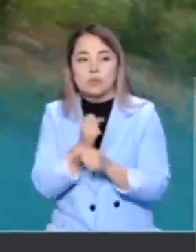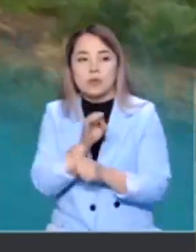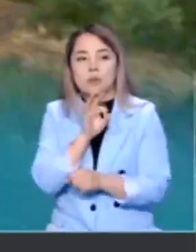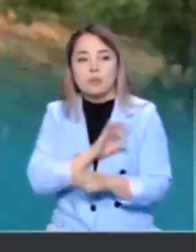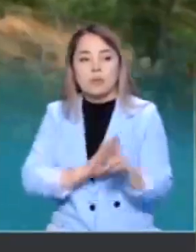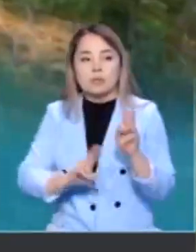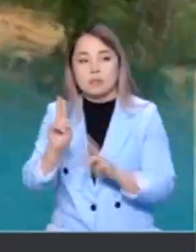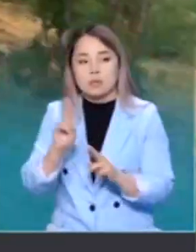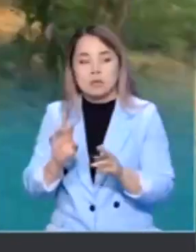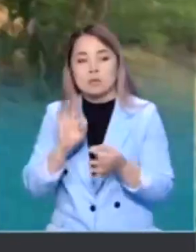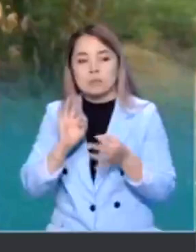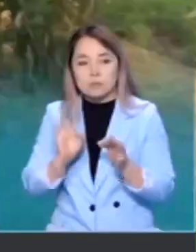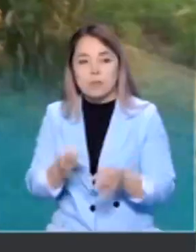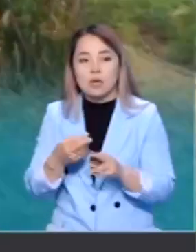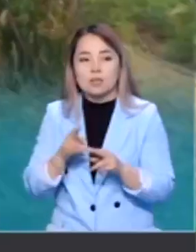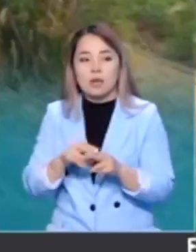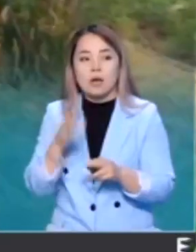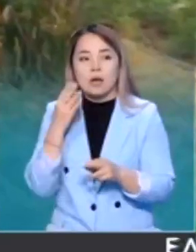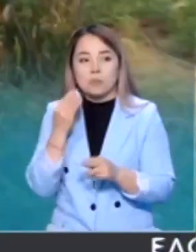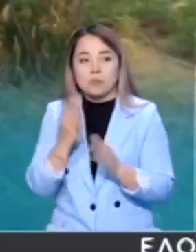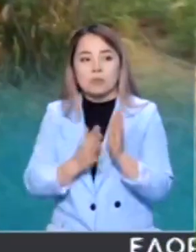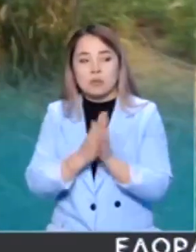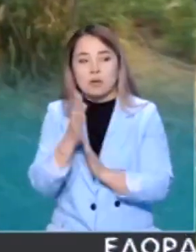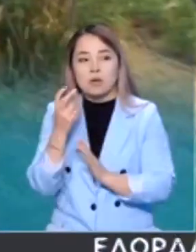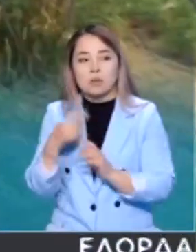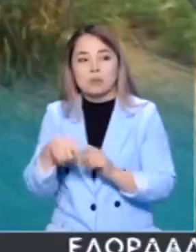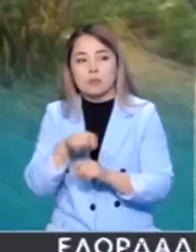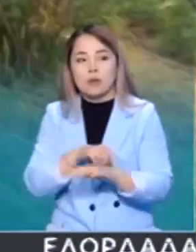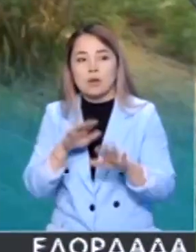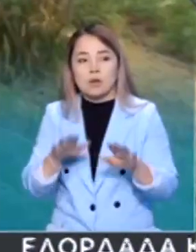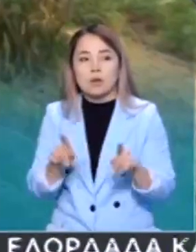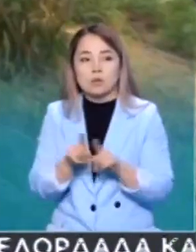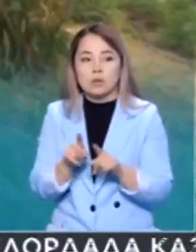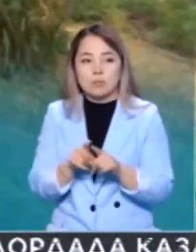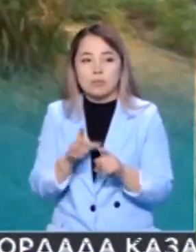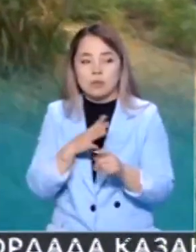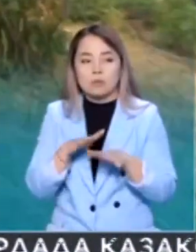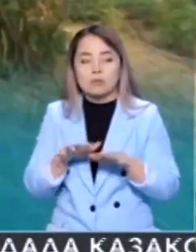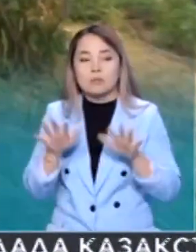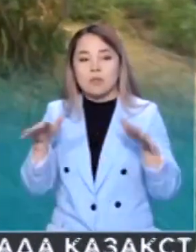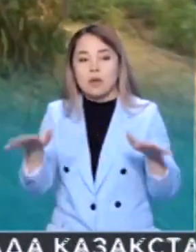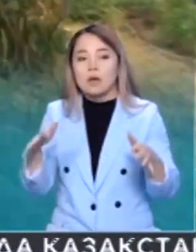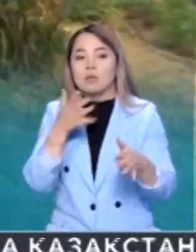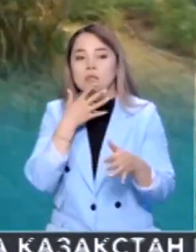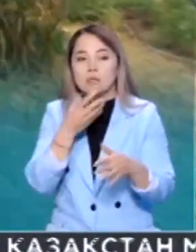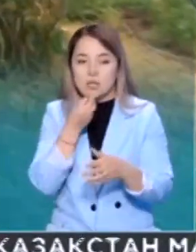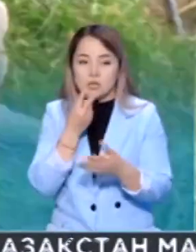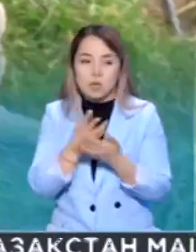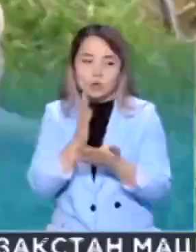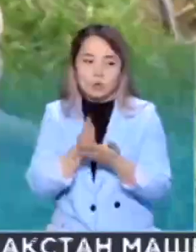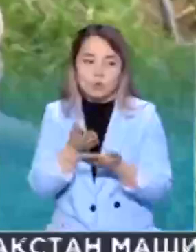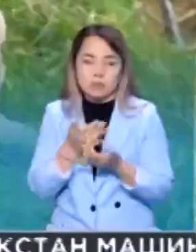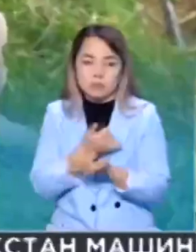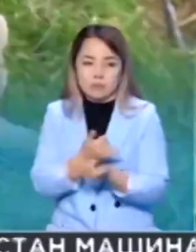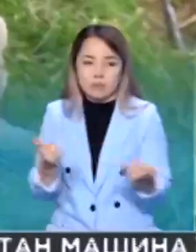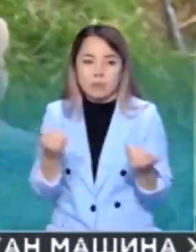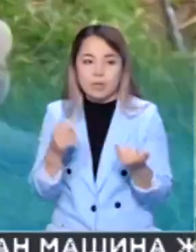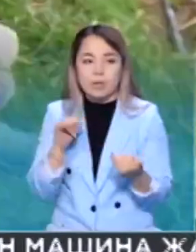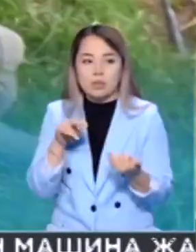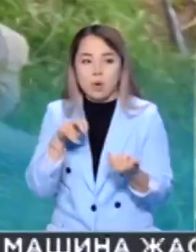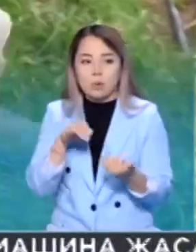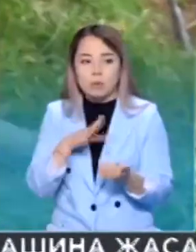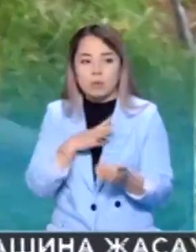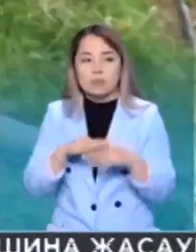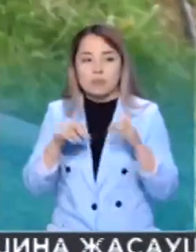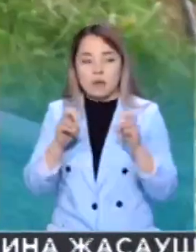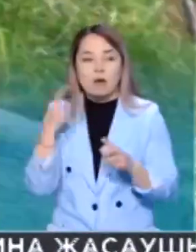тиімді тәсілдің арқасында аумағы 200-дік болатын алқап бүгінде жайқалып жеміс беріп тұр. Жайлаубай қарияның